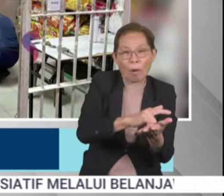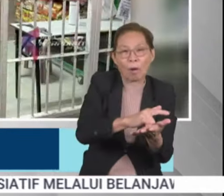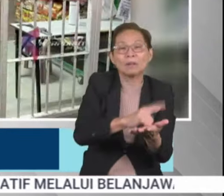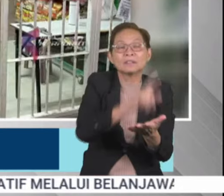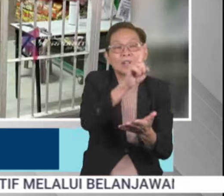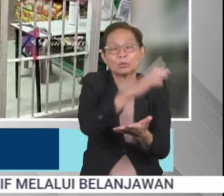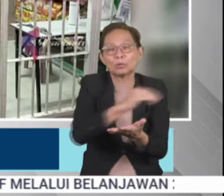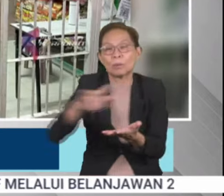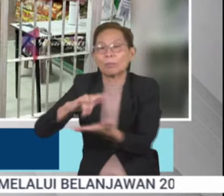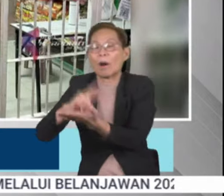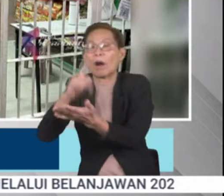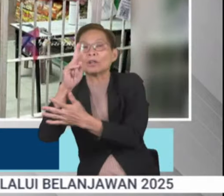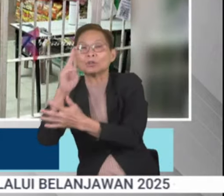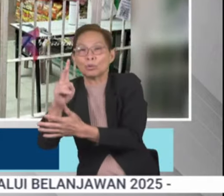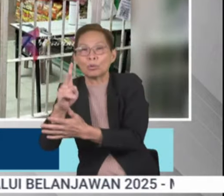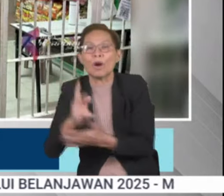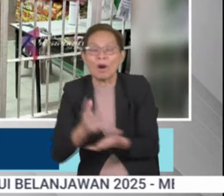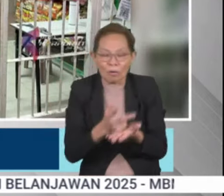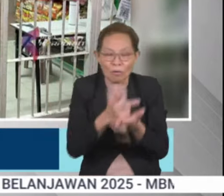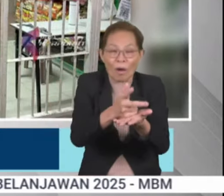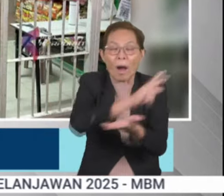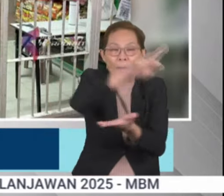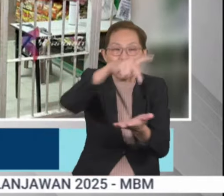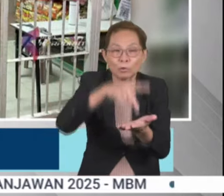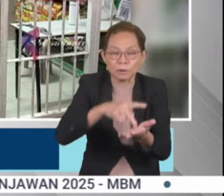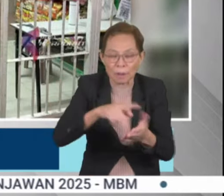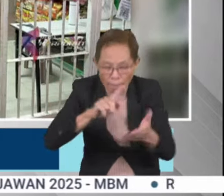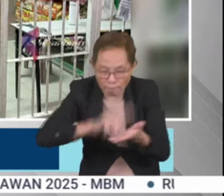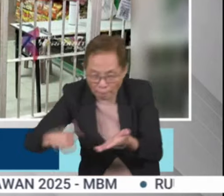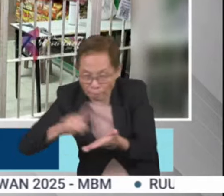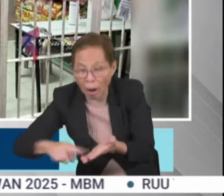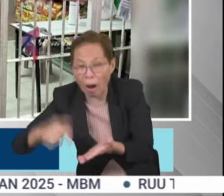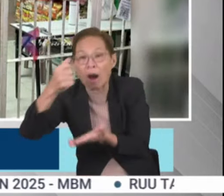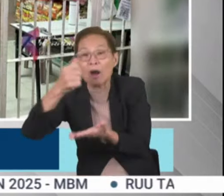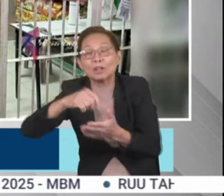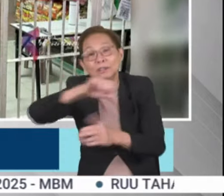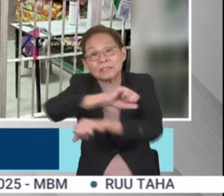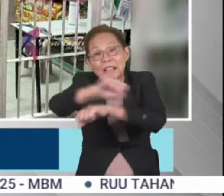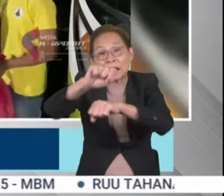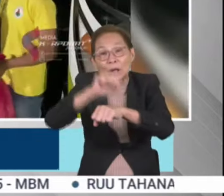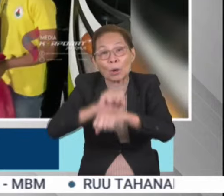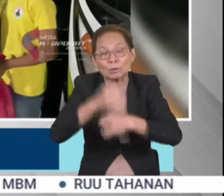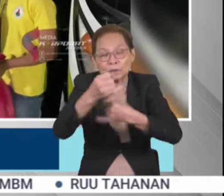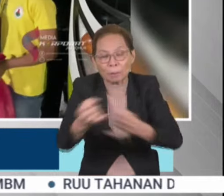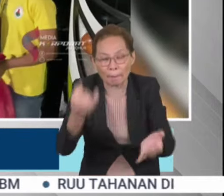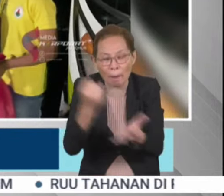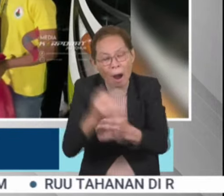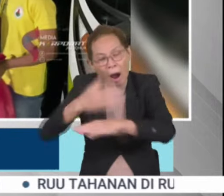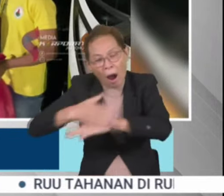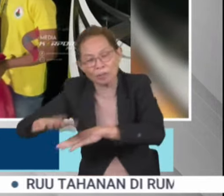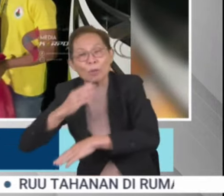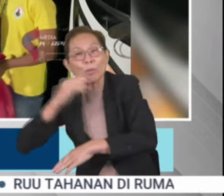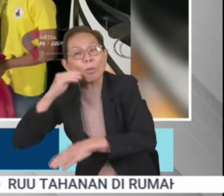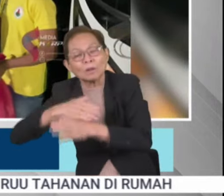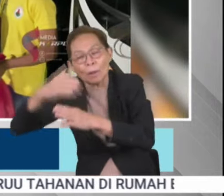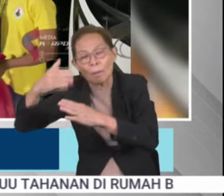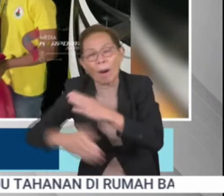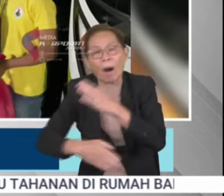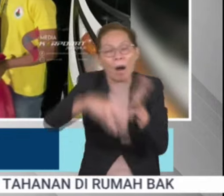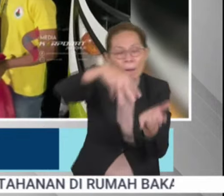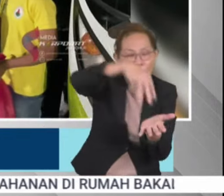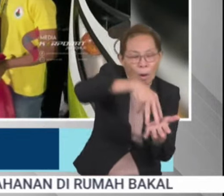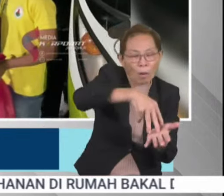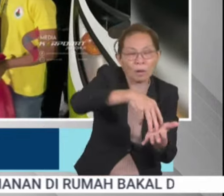2, Terminal Ferry Muar dan Pusat Pemeriksaan Woodland. Jabatan Imigresen Johor maklumkan mereka dihantar pulang selepas selesai menjalani hukuman